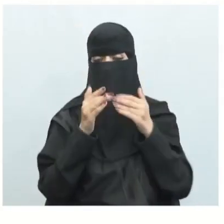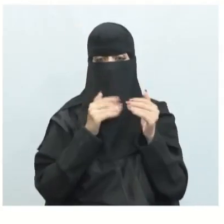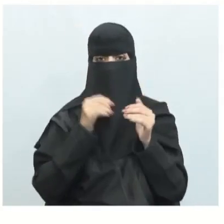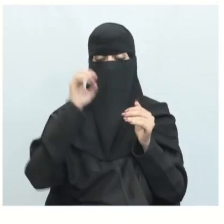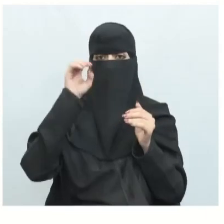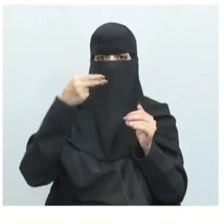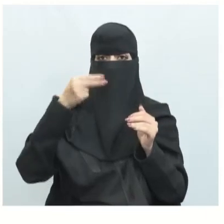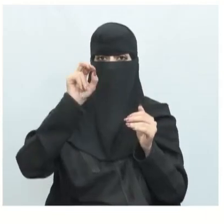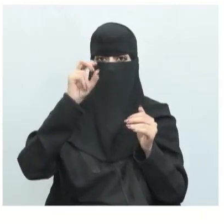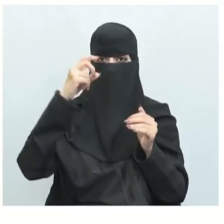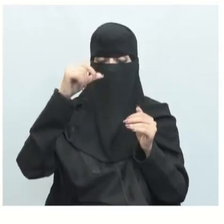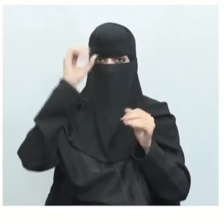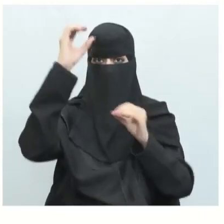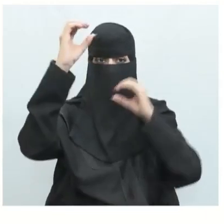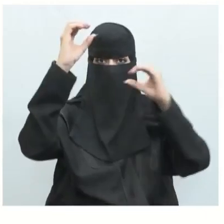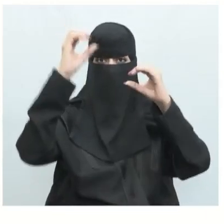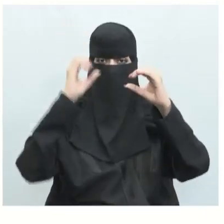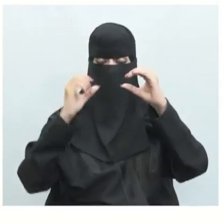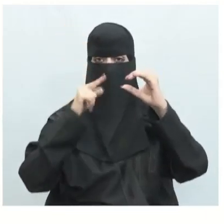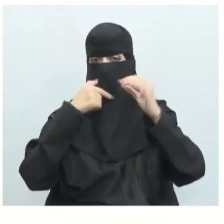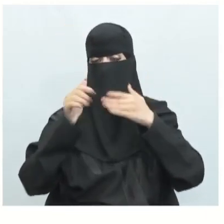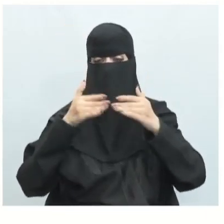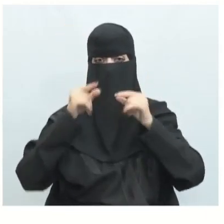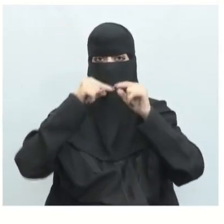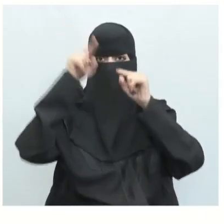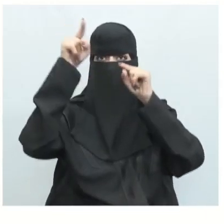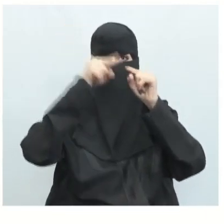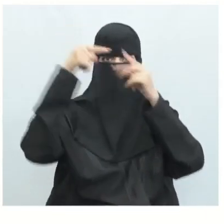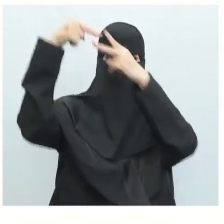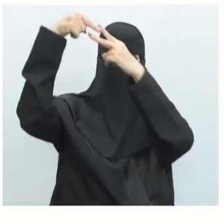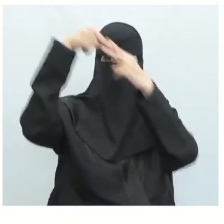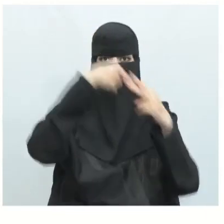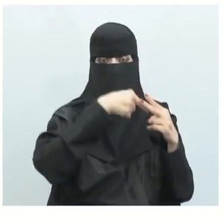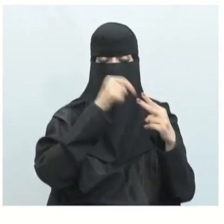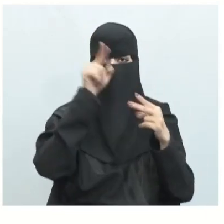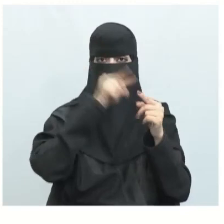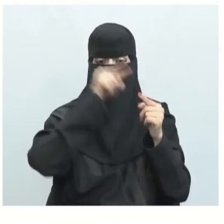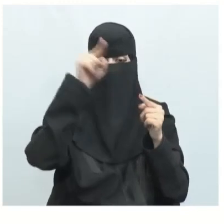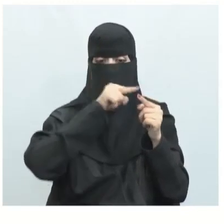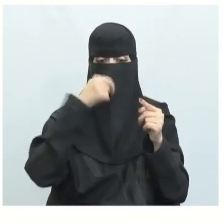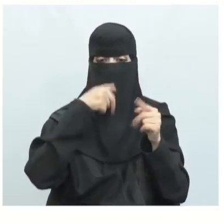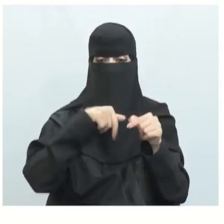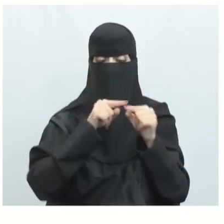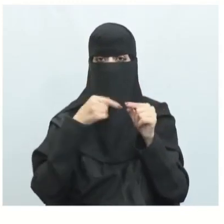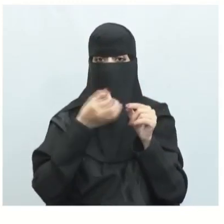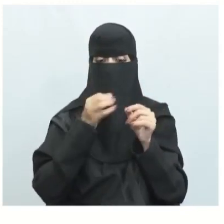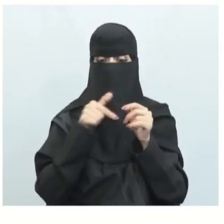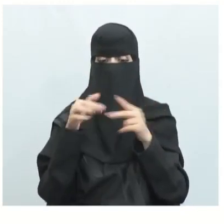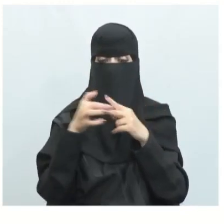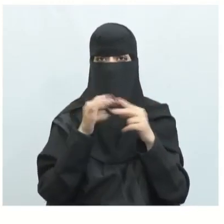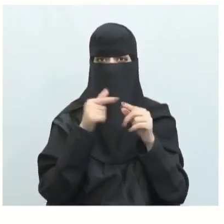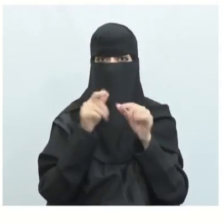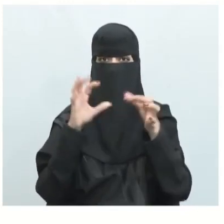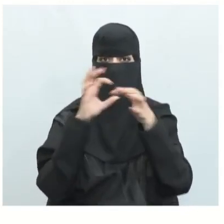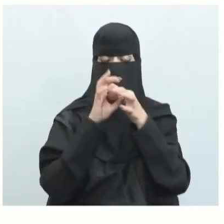السابقه قمنا بطباعه كل عقده على انه يكون هو عباره عن ديكشنري كتعريف دكشنري مرتبط به قوائم هنا